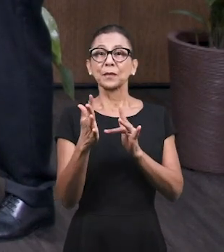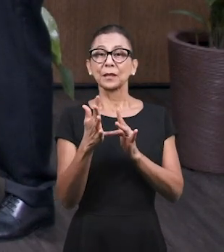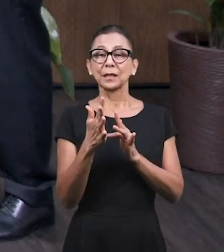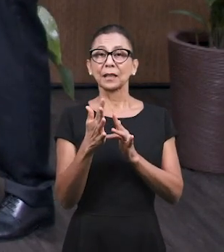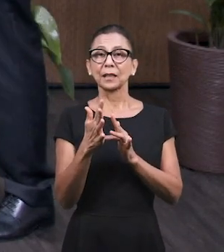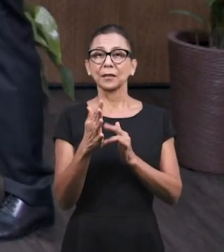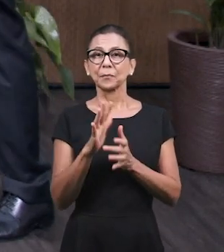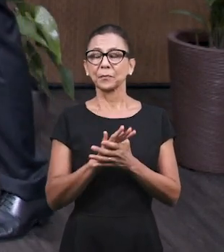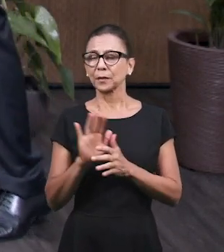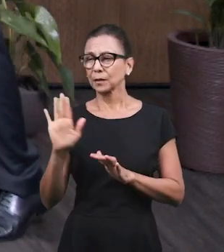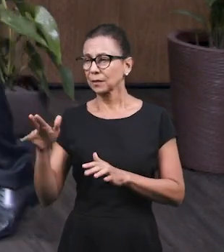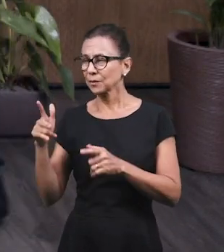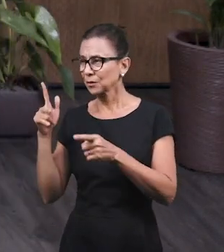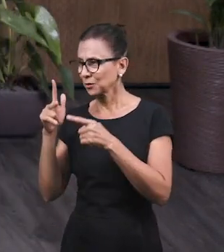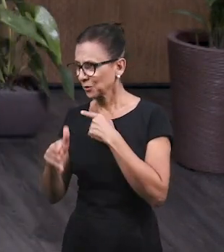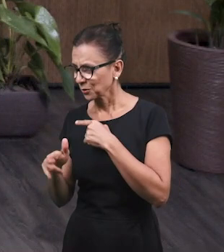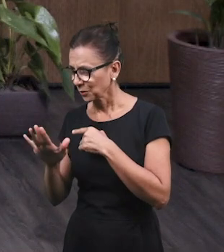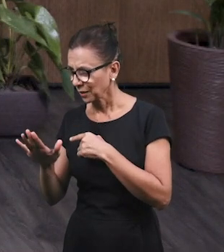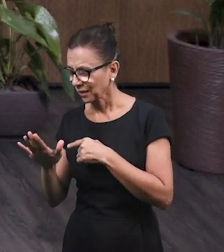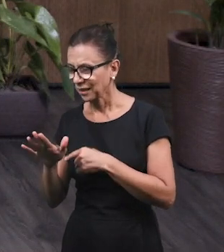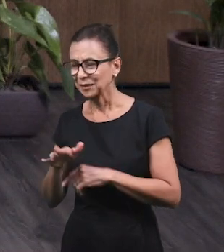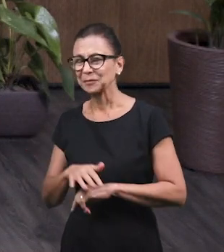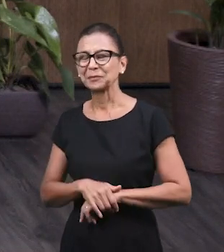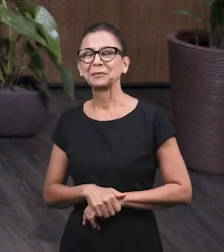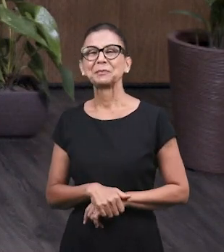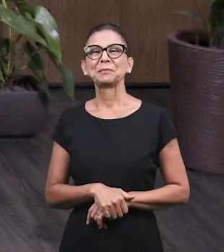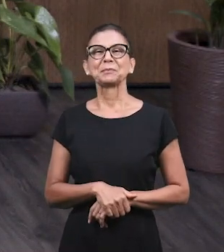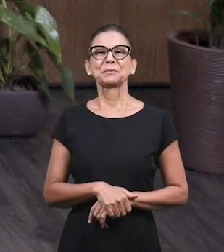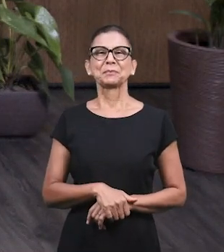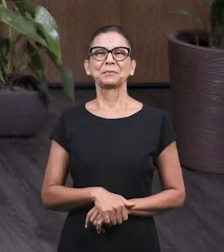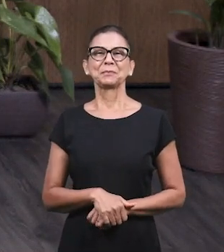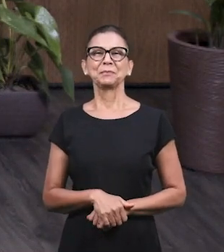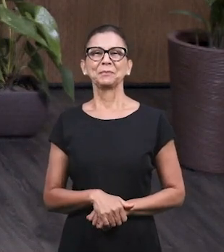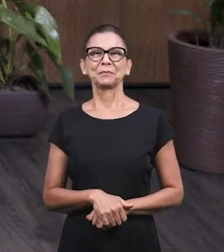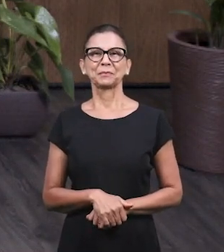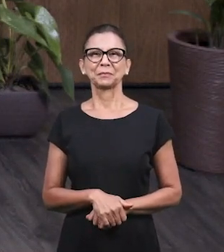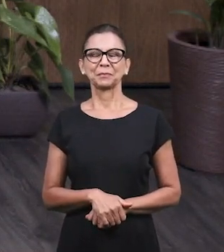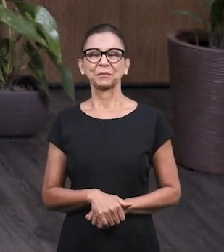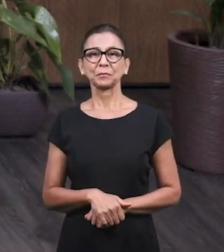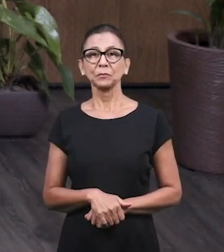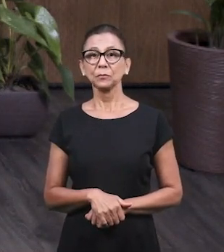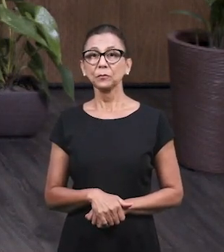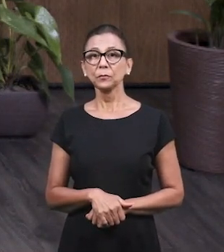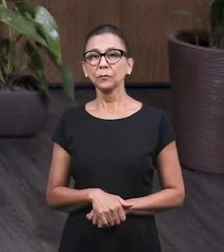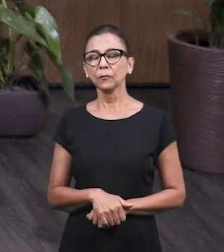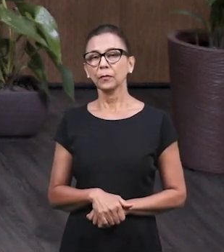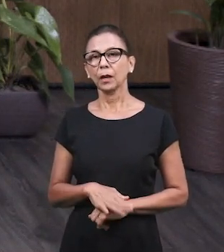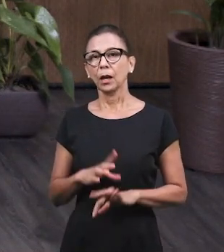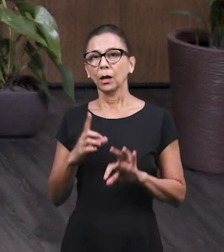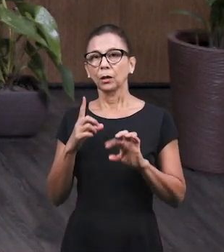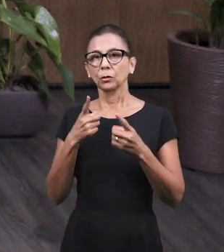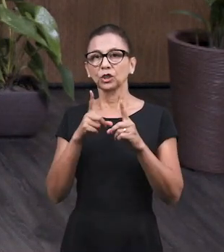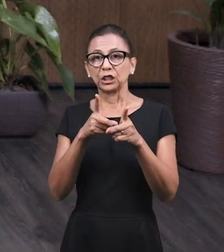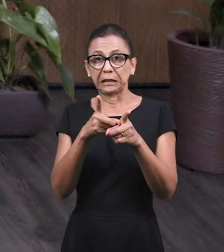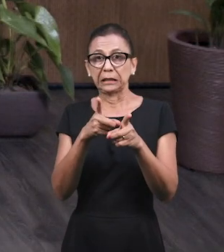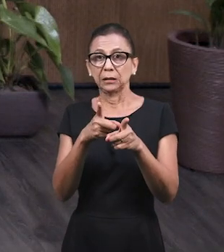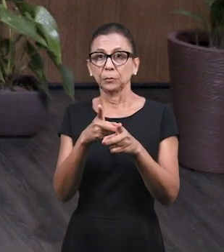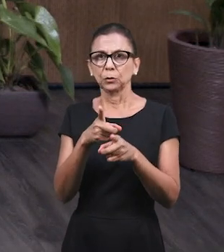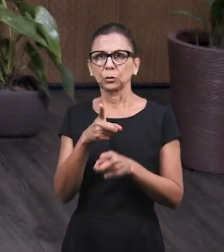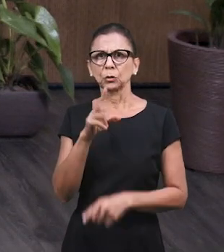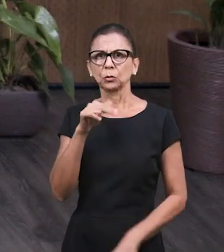est enseigné, il nous enseigne à prier. Il dit, Père, Pardon, Sergio, juste un